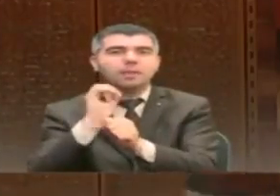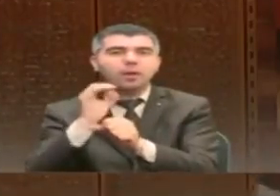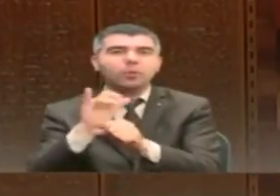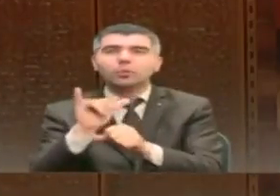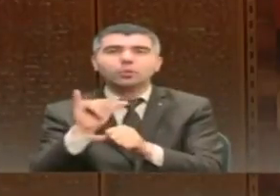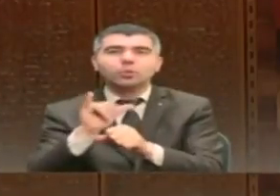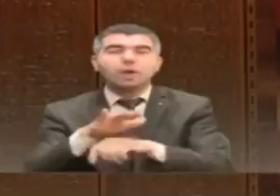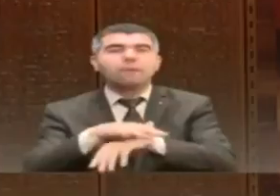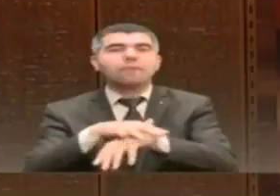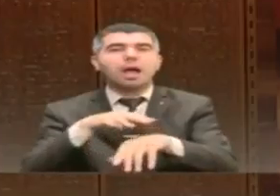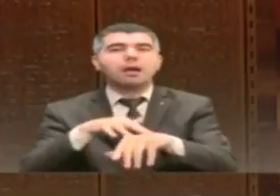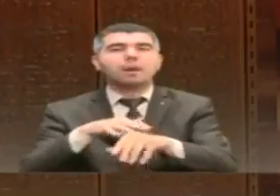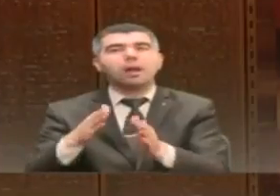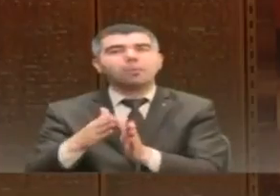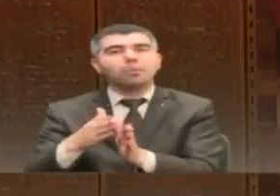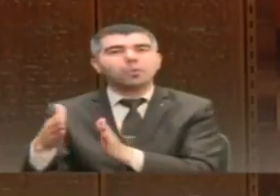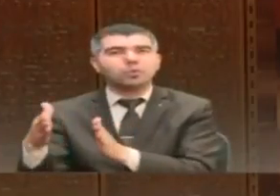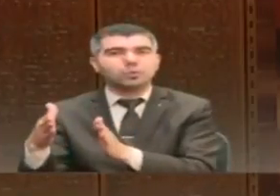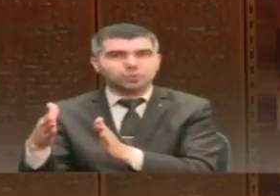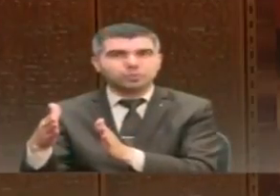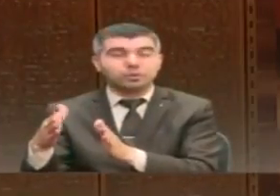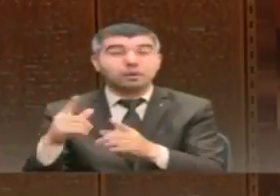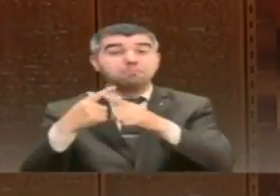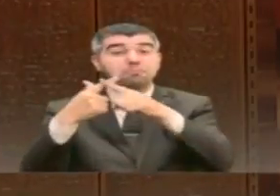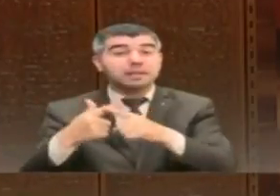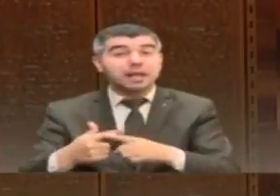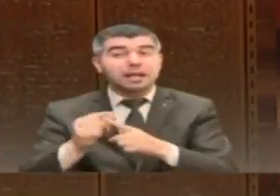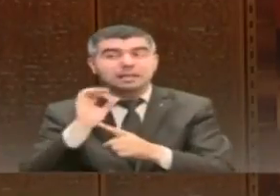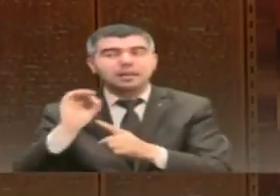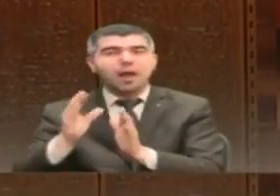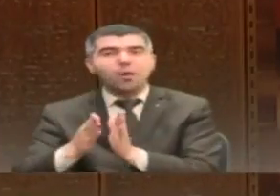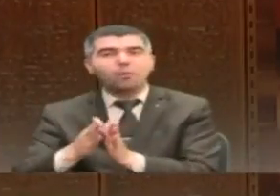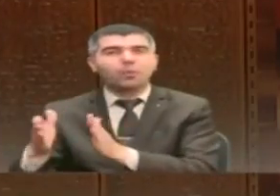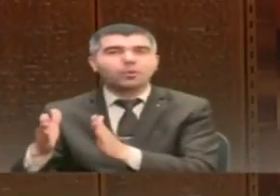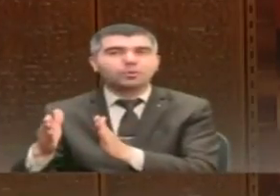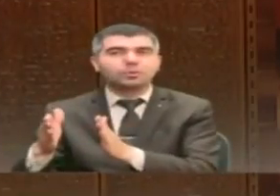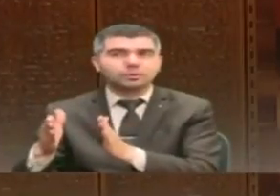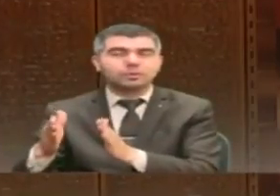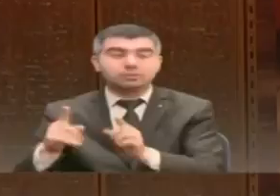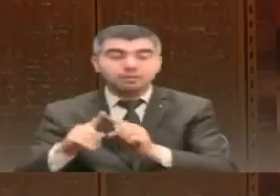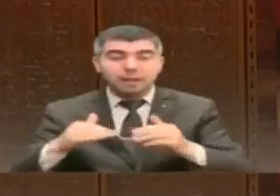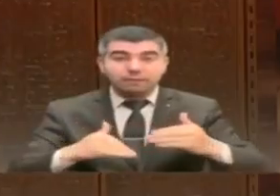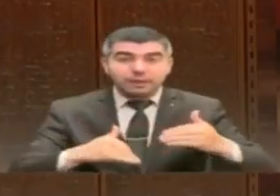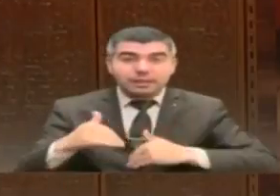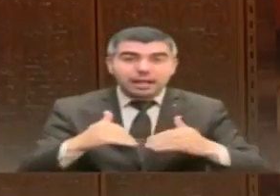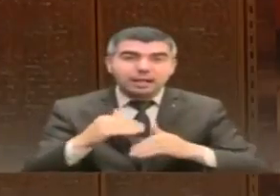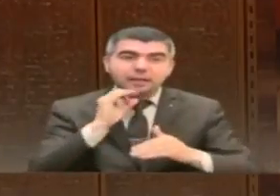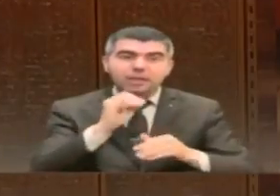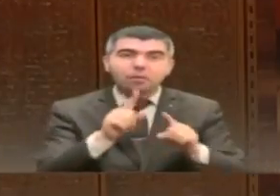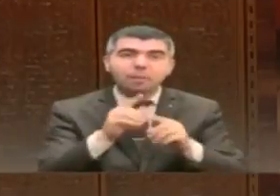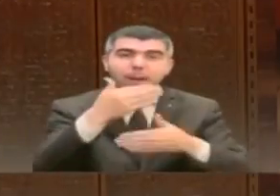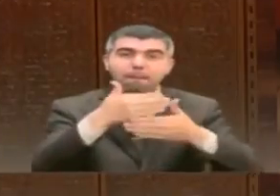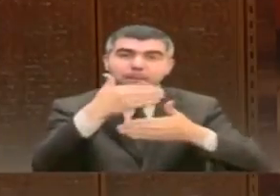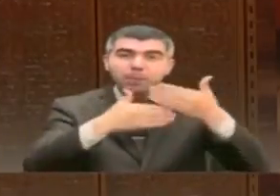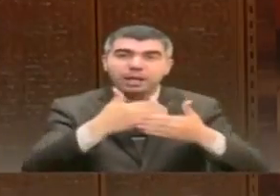بعين الاعتبار ان الجهات اصبحت الان مسؤولة، لان هذه طرق غير مصنفة ولا تقع ضمن صلاحية